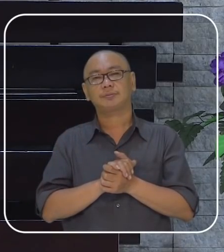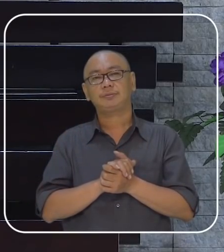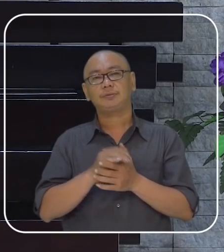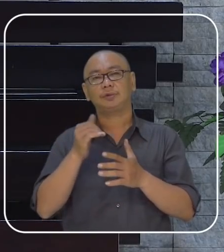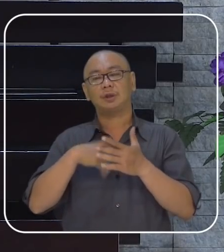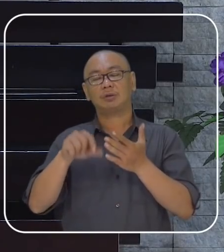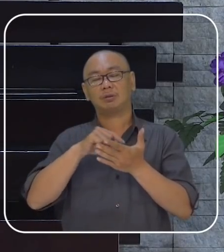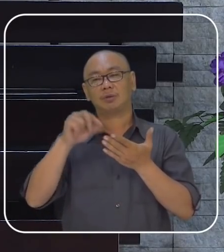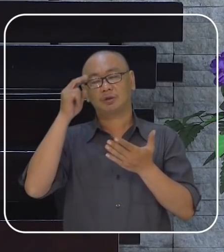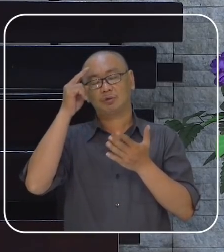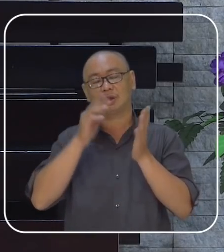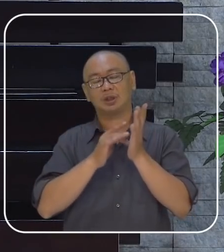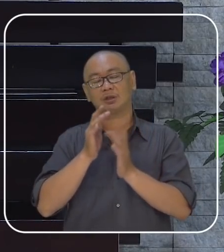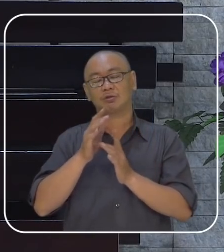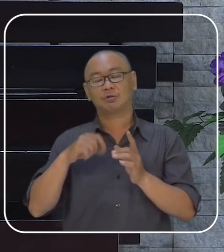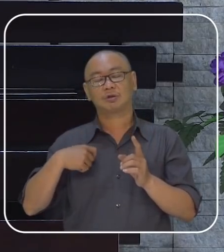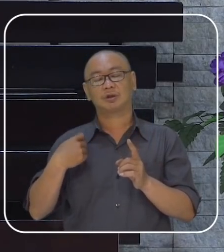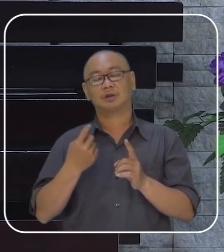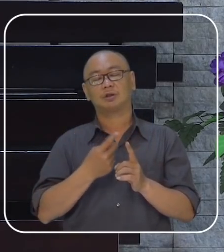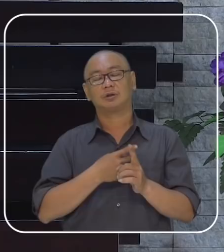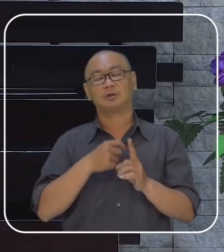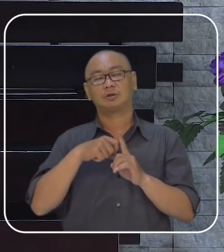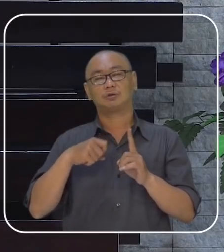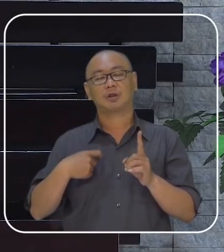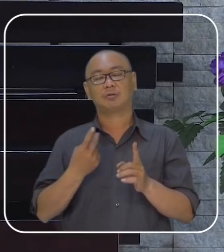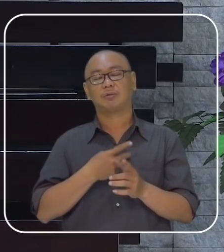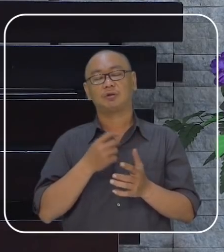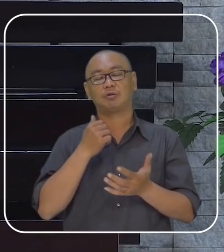Dalam nama Tuhan Yesus Kristus, kami sudah berdoa. Amin.